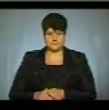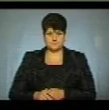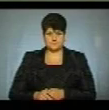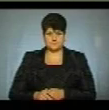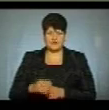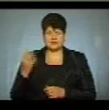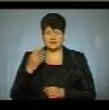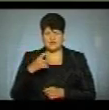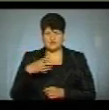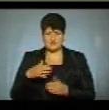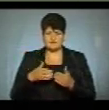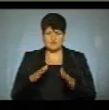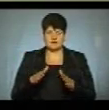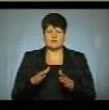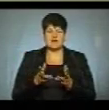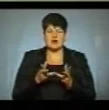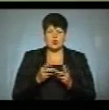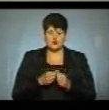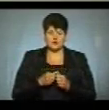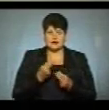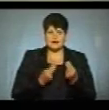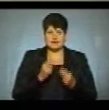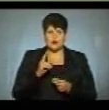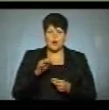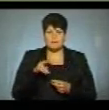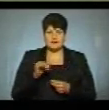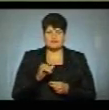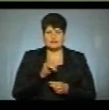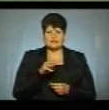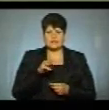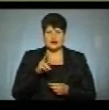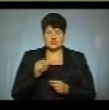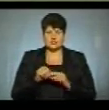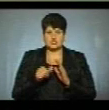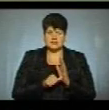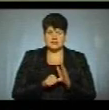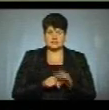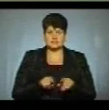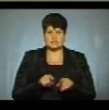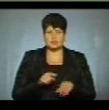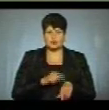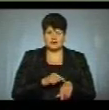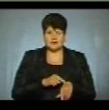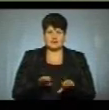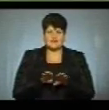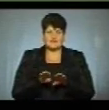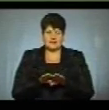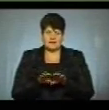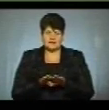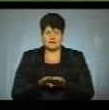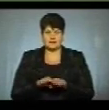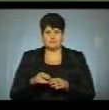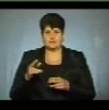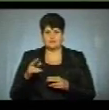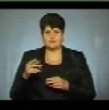На 4-й хвилині відкрив рахунок гравець-копиченецької команди Іван Ткачик. На 16-й хвилині вирівняв рахунок футболіст-чемпіона Дмитро